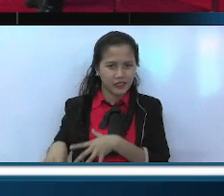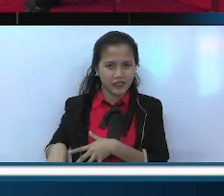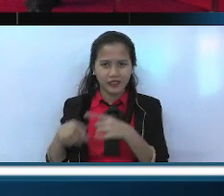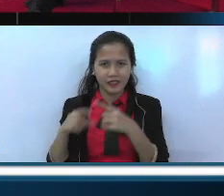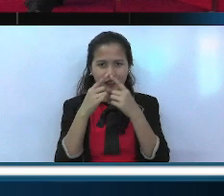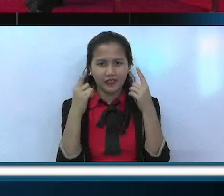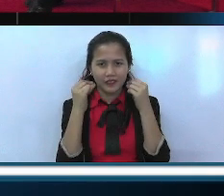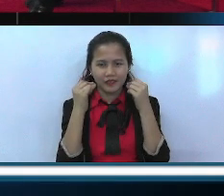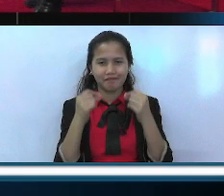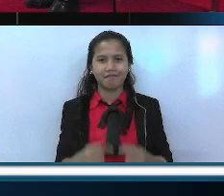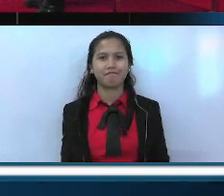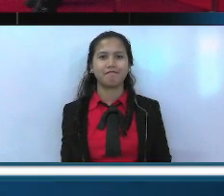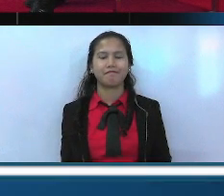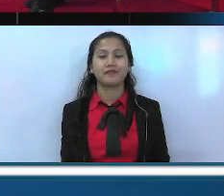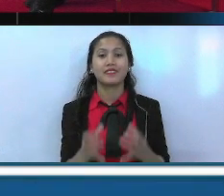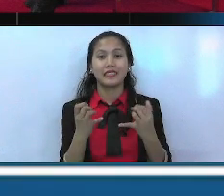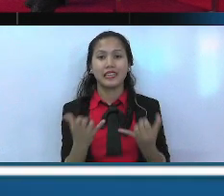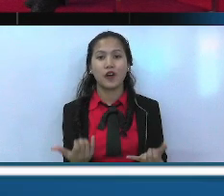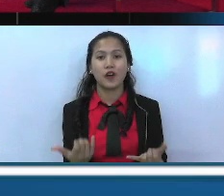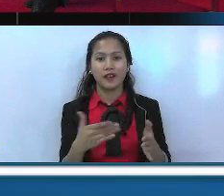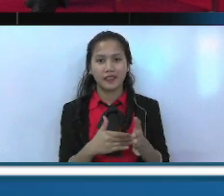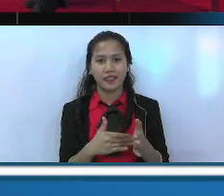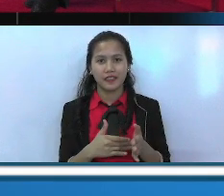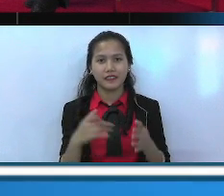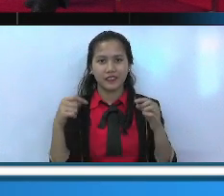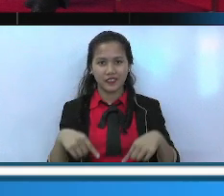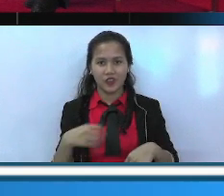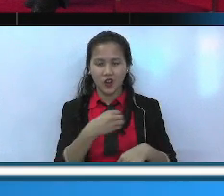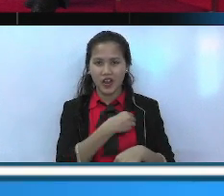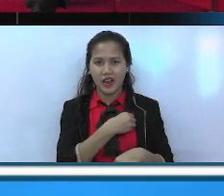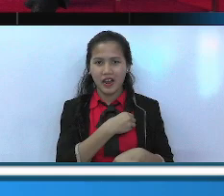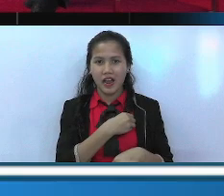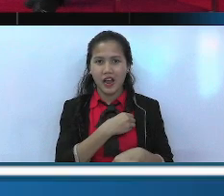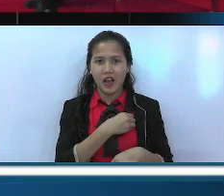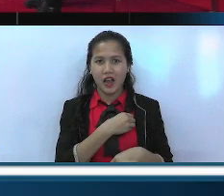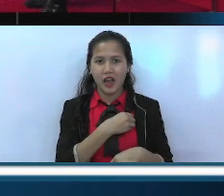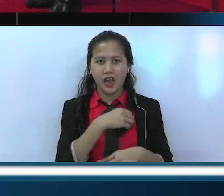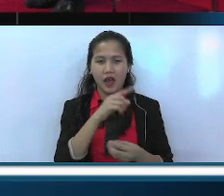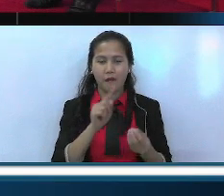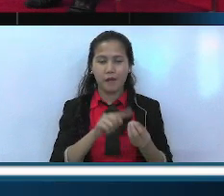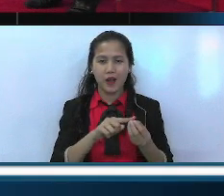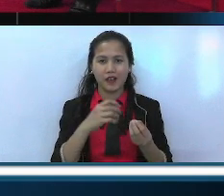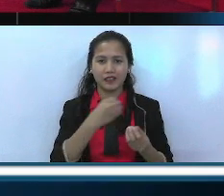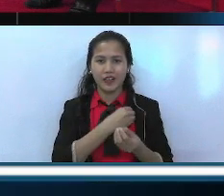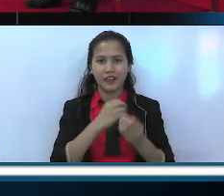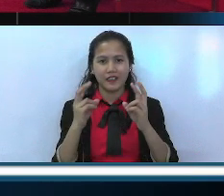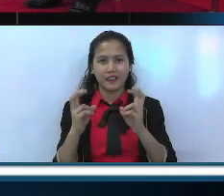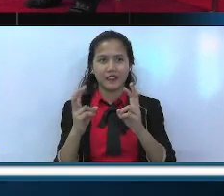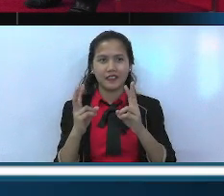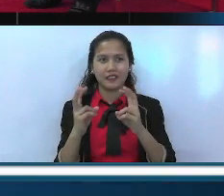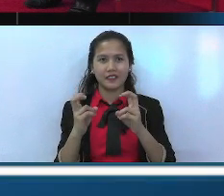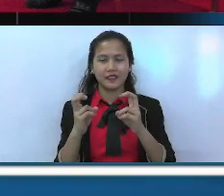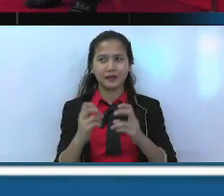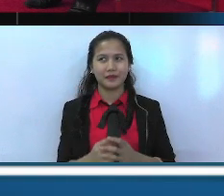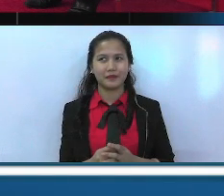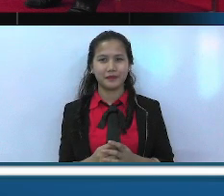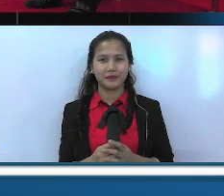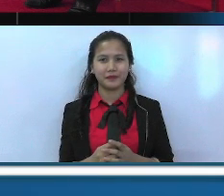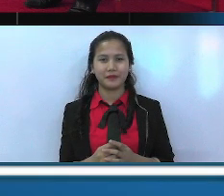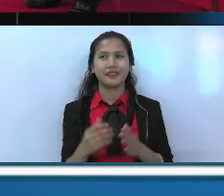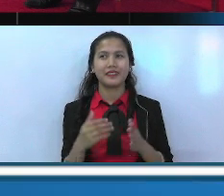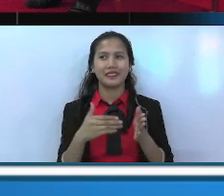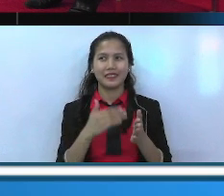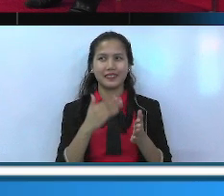we are back din sa pinag-uusapan natin on our topic. Oh, by the way, bago muna sa topic, good evening muna sa ating